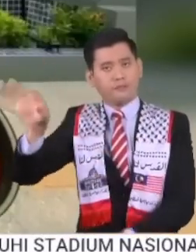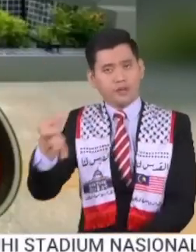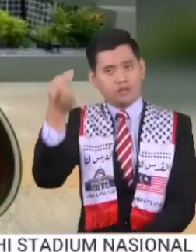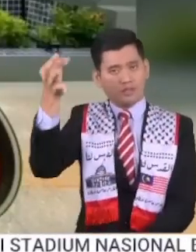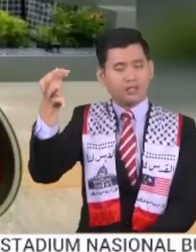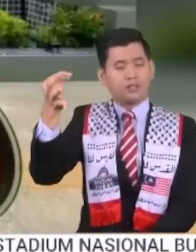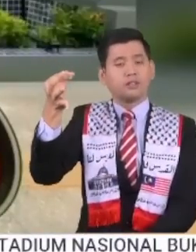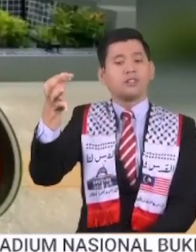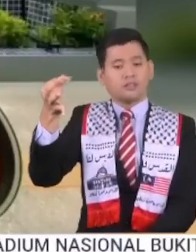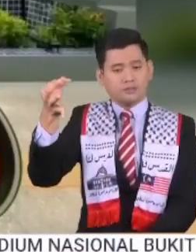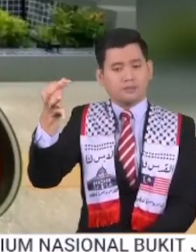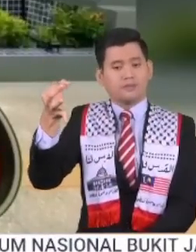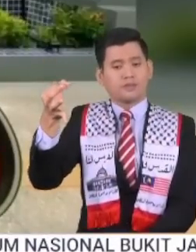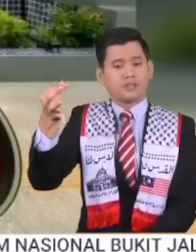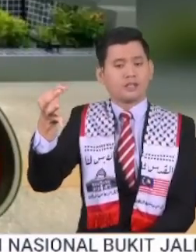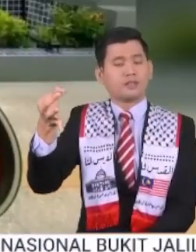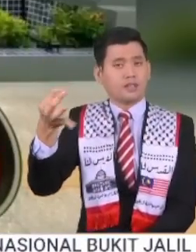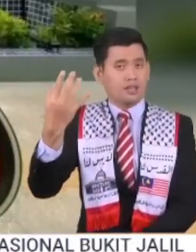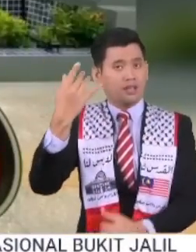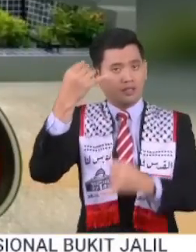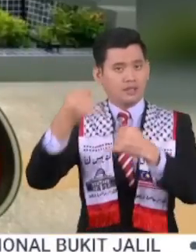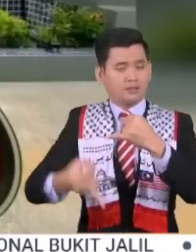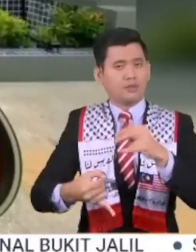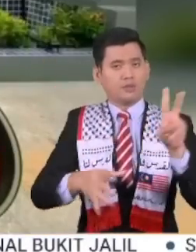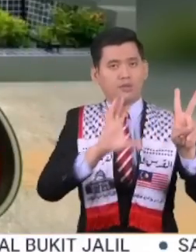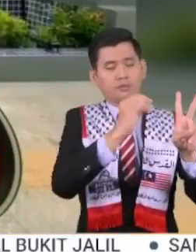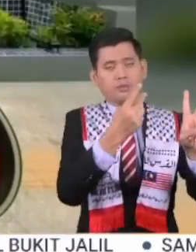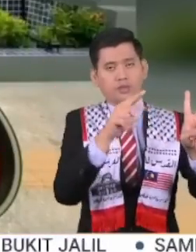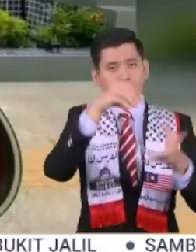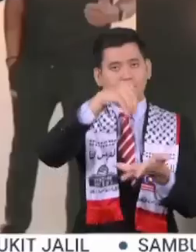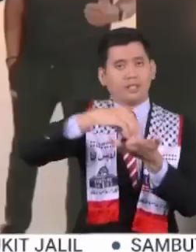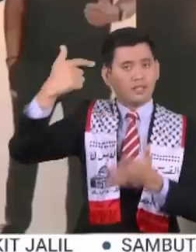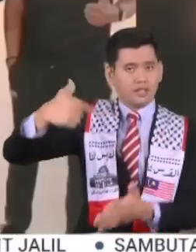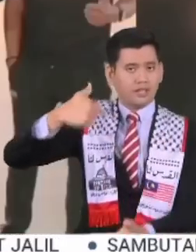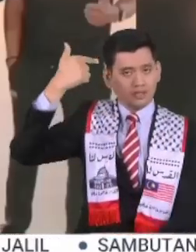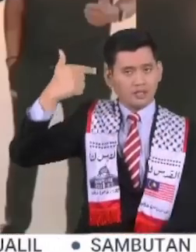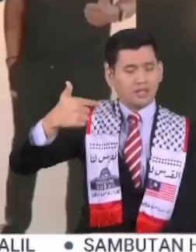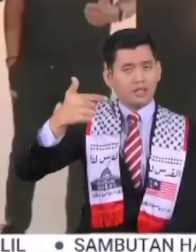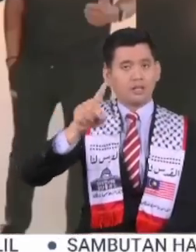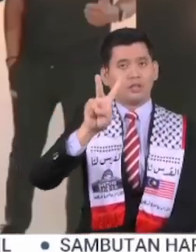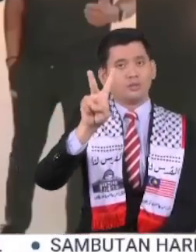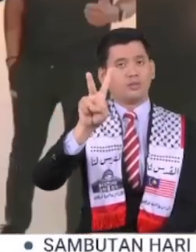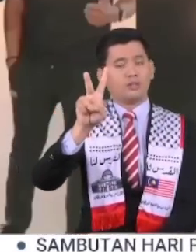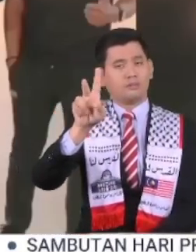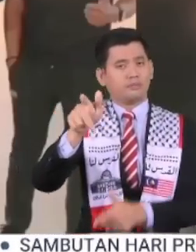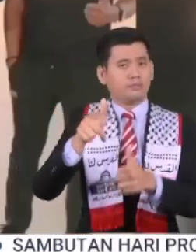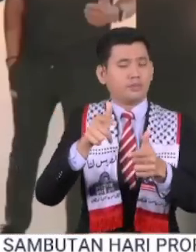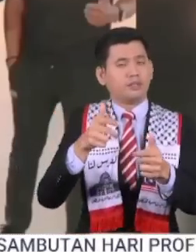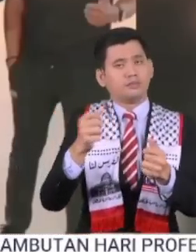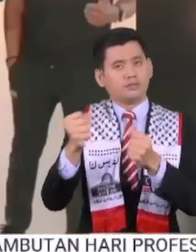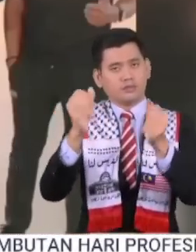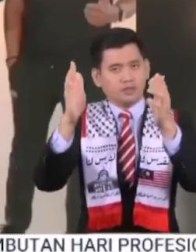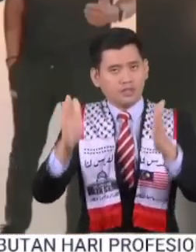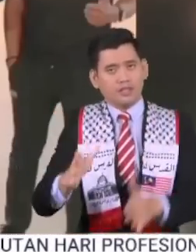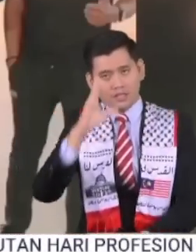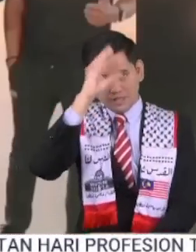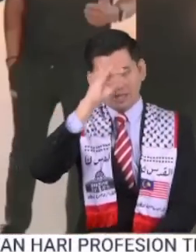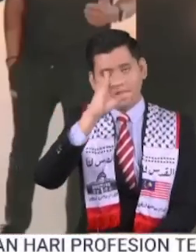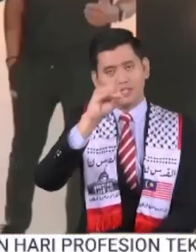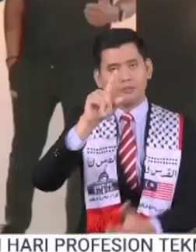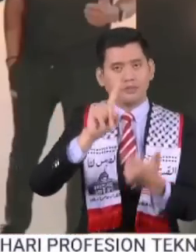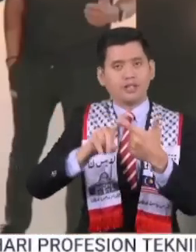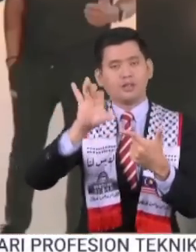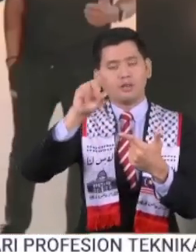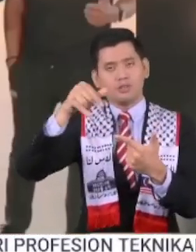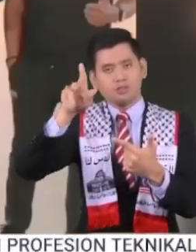mempunyai wakil di pentas Olimpik adalah pada edisi 2012 di London menerusi dua pelumba lelaki negara Muhammad Adik Husaini Osman